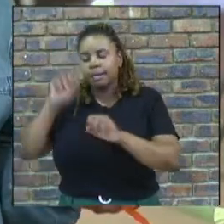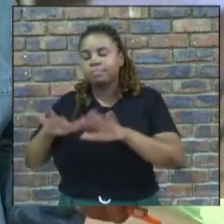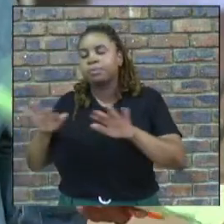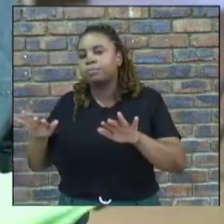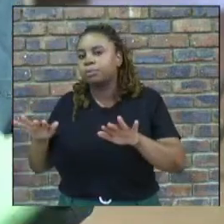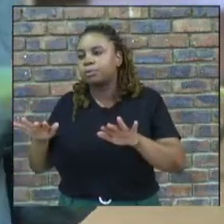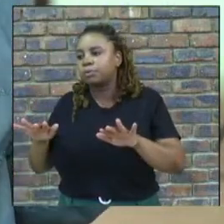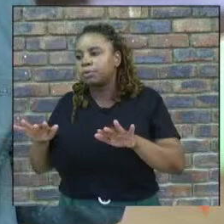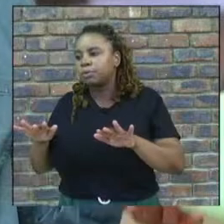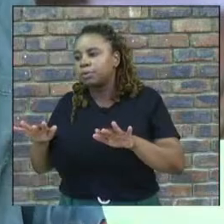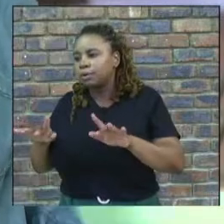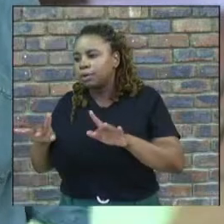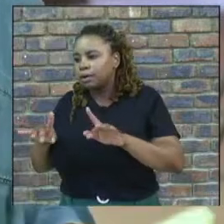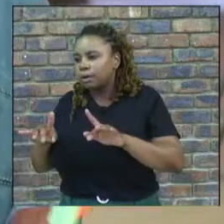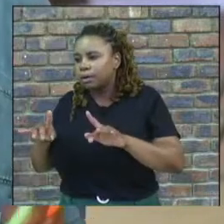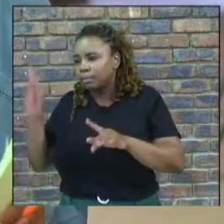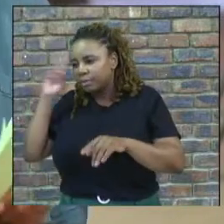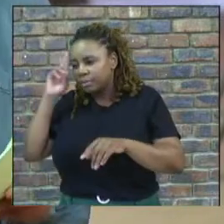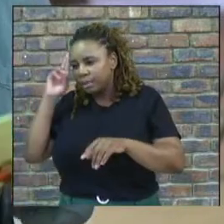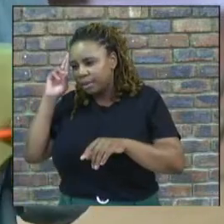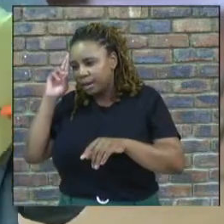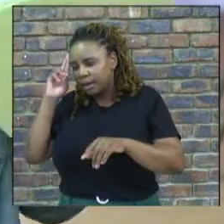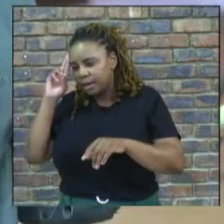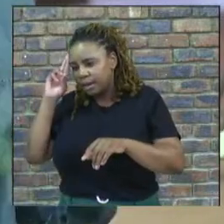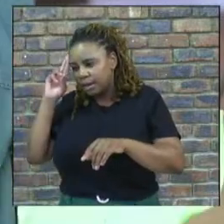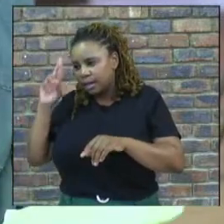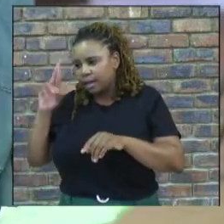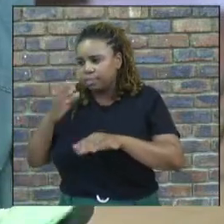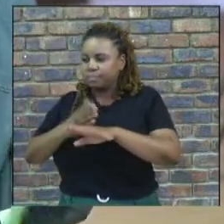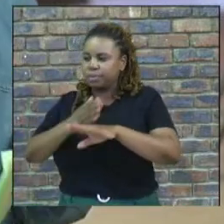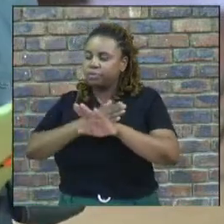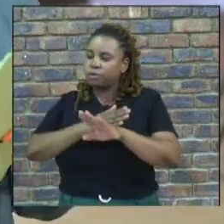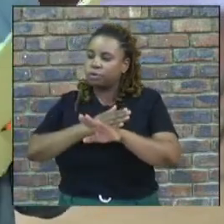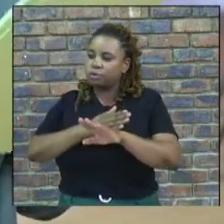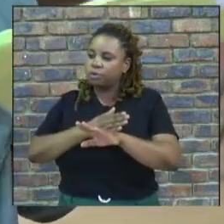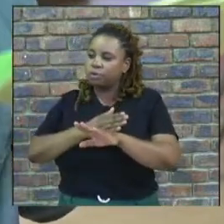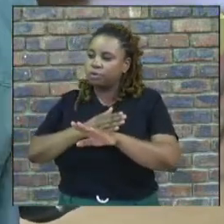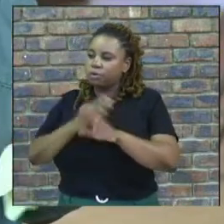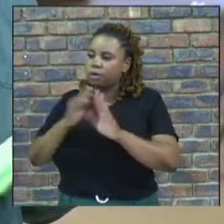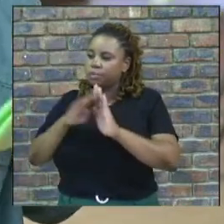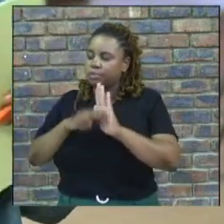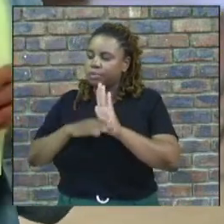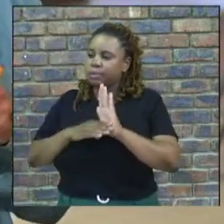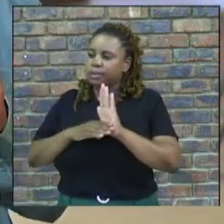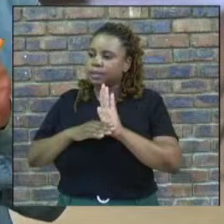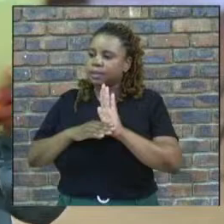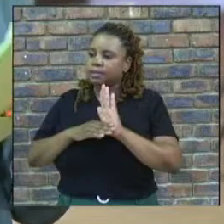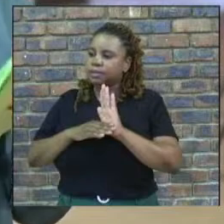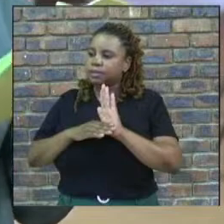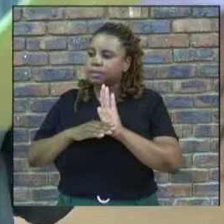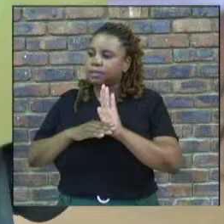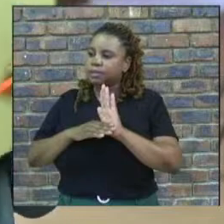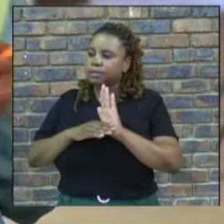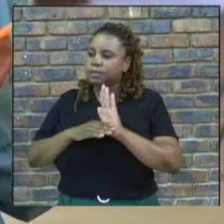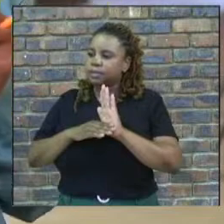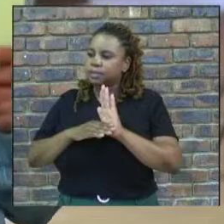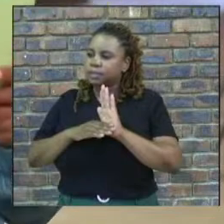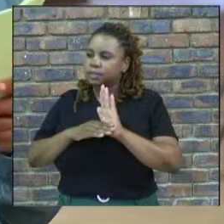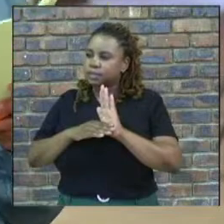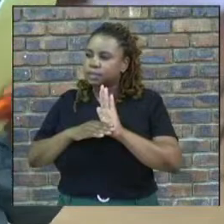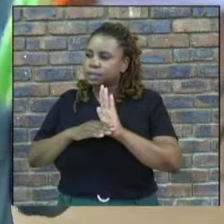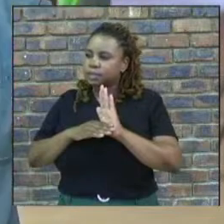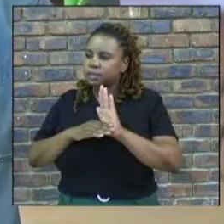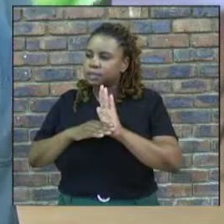abantu abamnyama bebaparticipate kiyo. Kuleyo bill angisho bebangasho ukuthi bafuna ukusupport